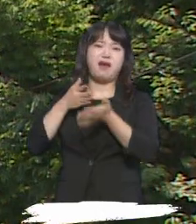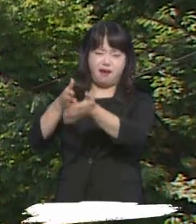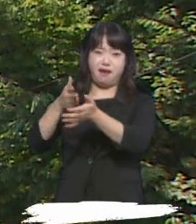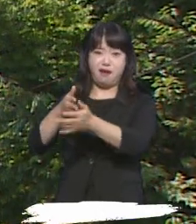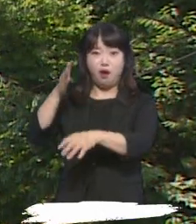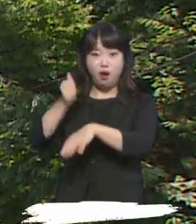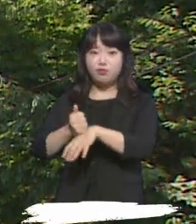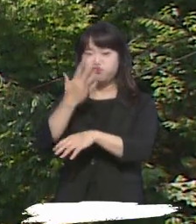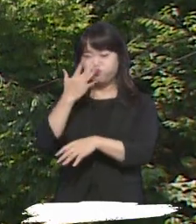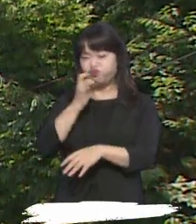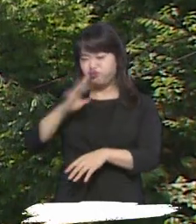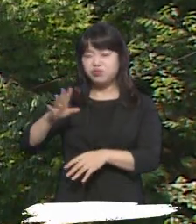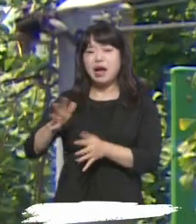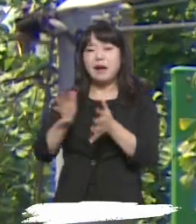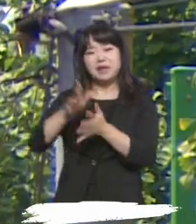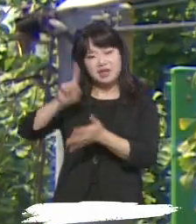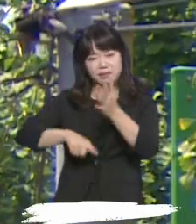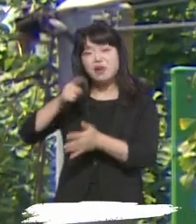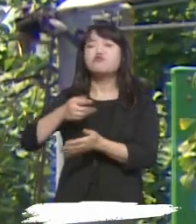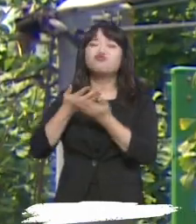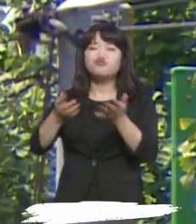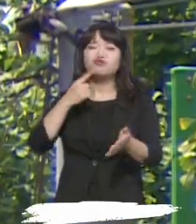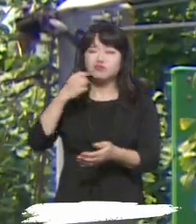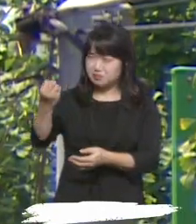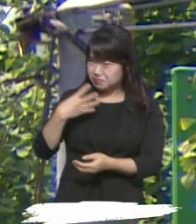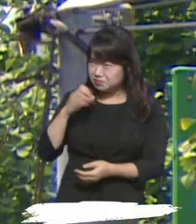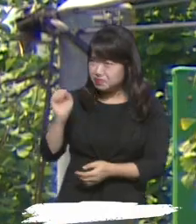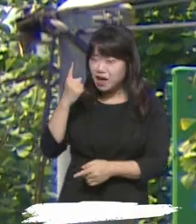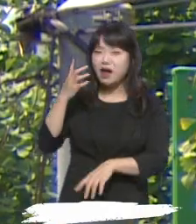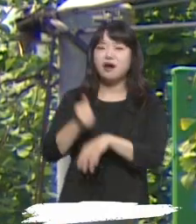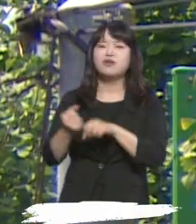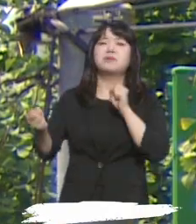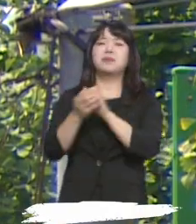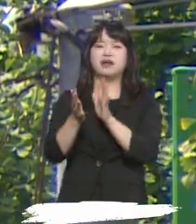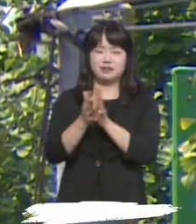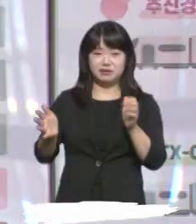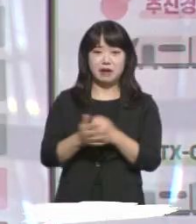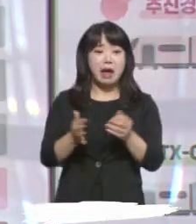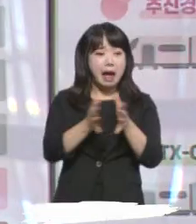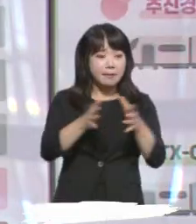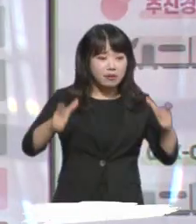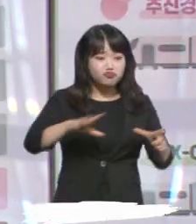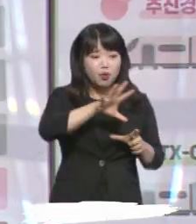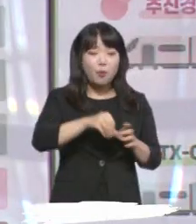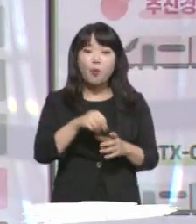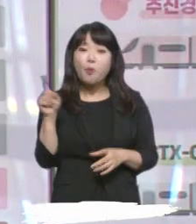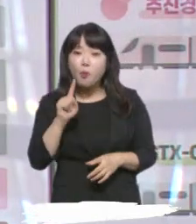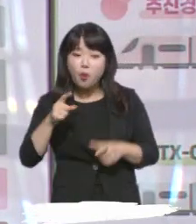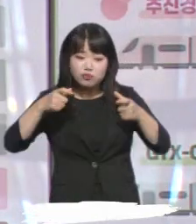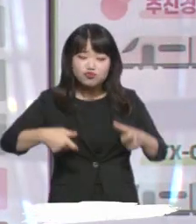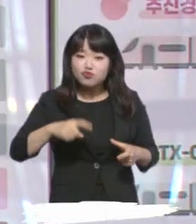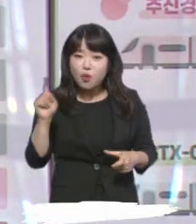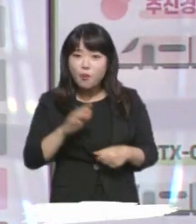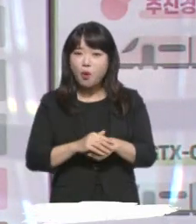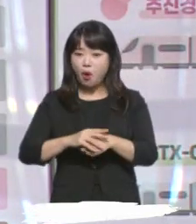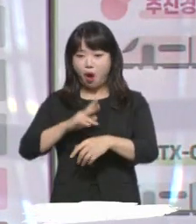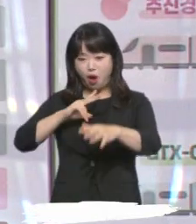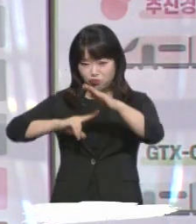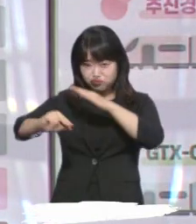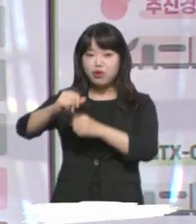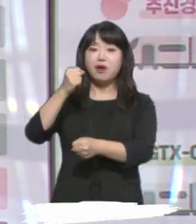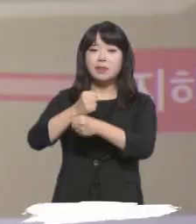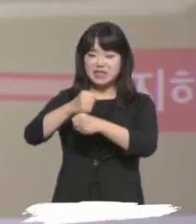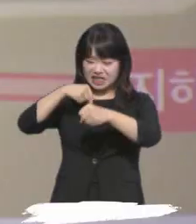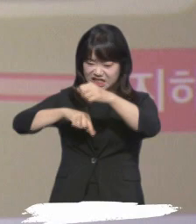보상 계획을 통보했기 때문입니다. 편입되는 아파트 토지가 어느 구간이고 광역 급행철도가 왜 아파트